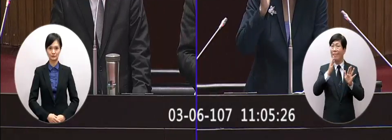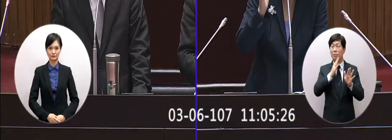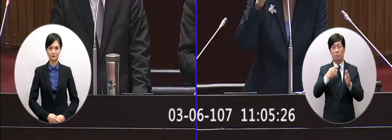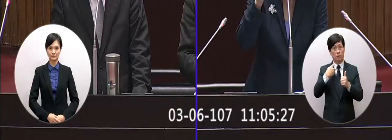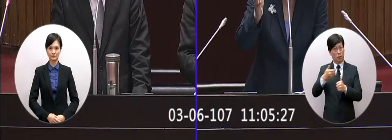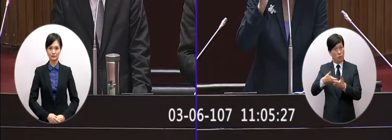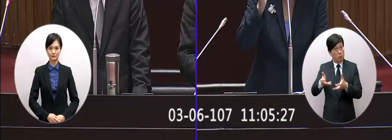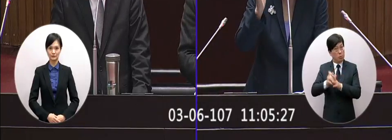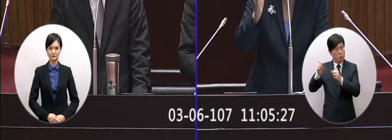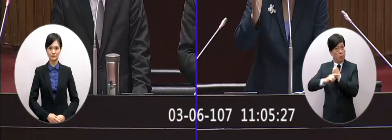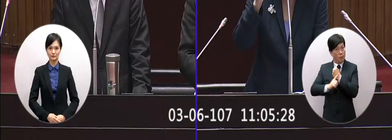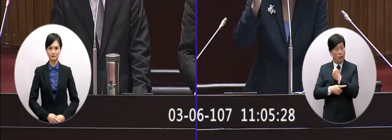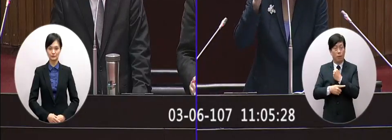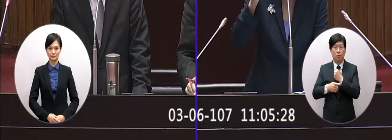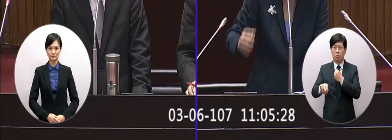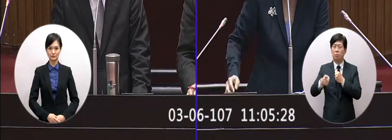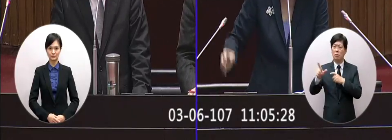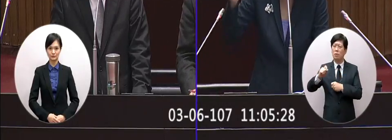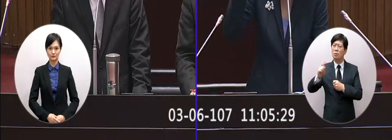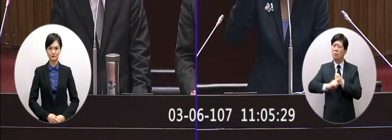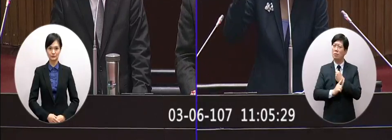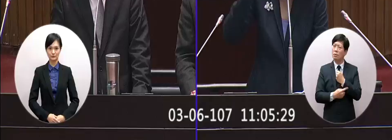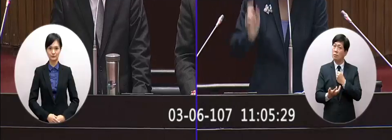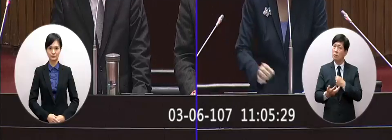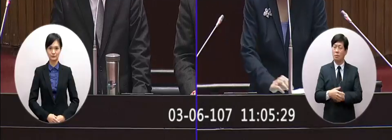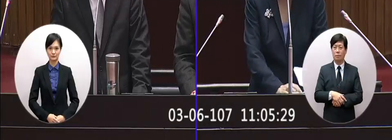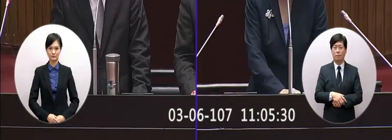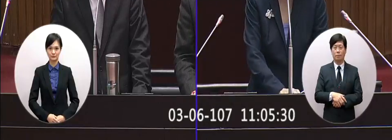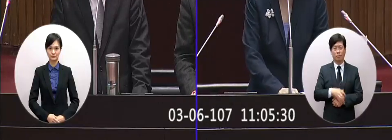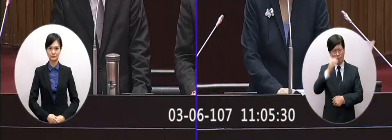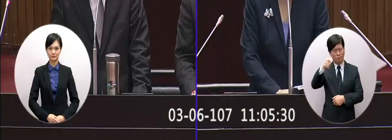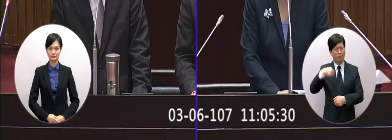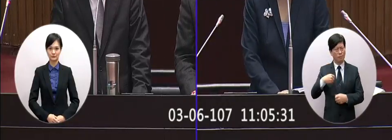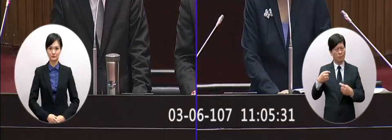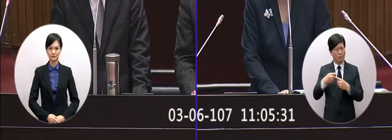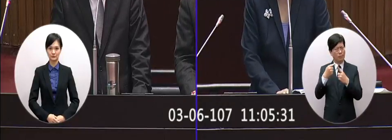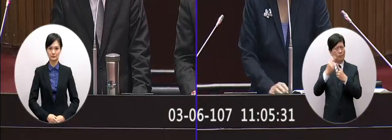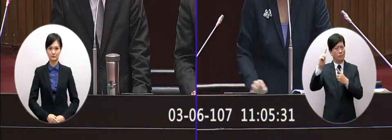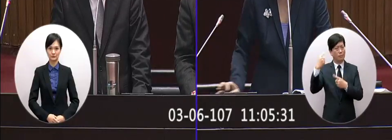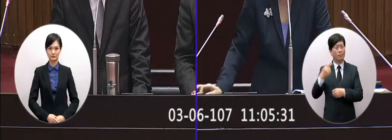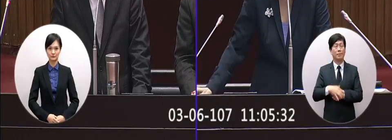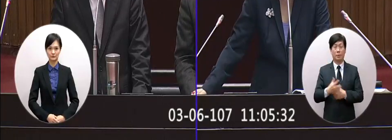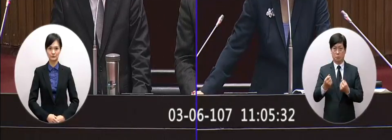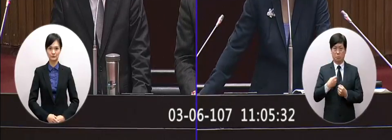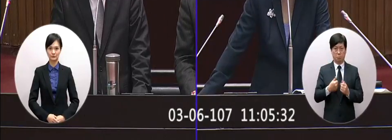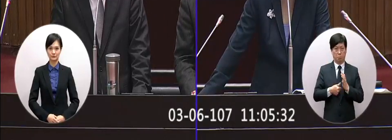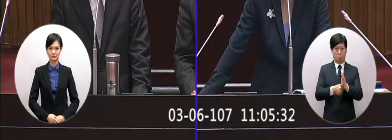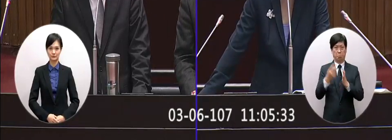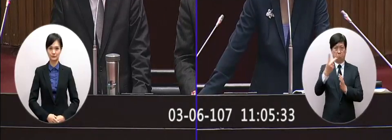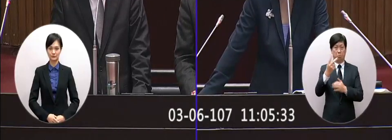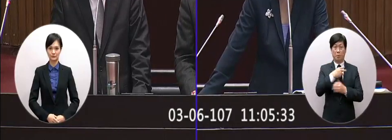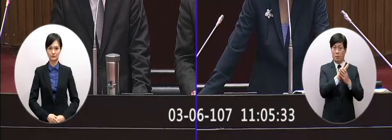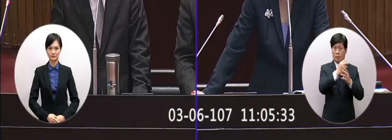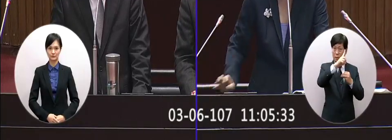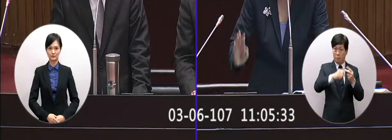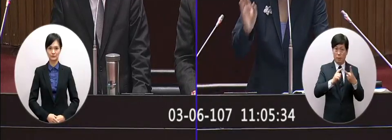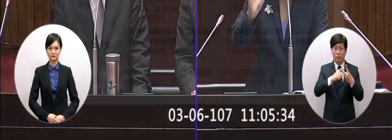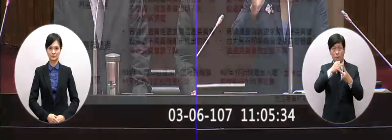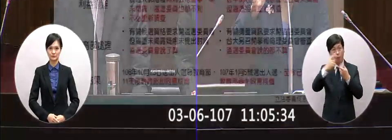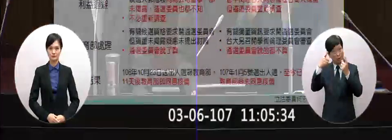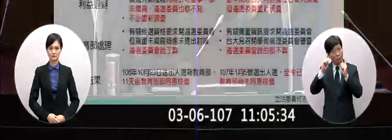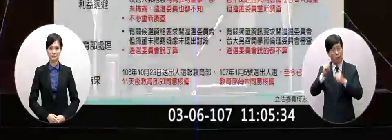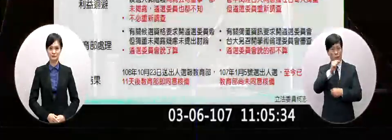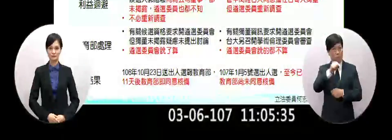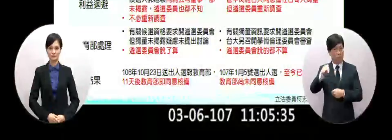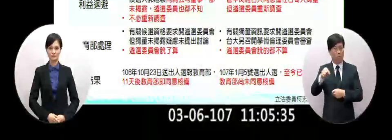部要依法的话，我们就来看看他依什么样的法。我们来看看这些争议，同样是两间顶尖的大学，阳明跟台大，我们先